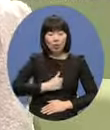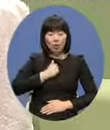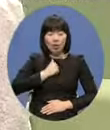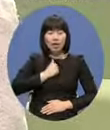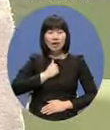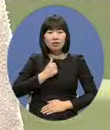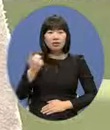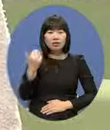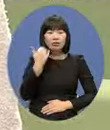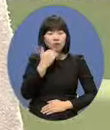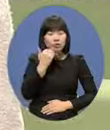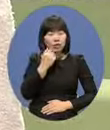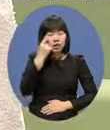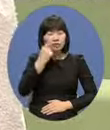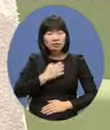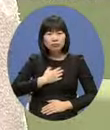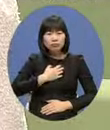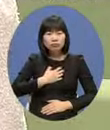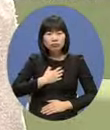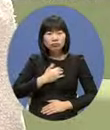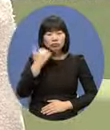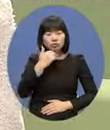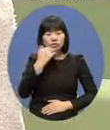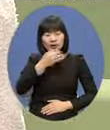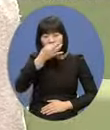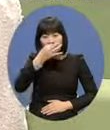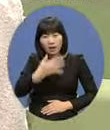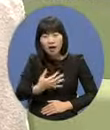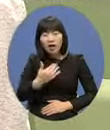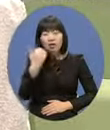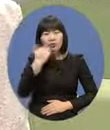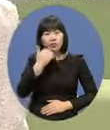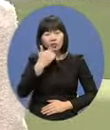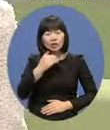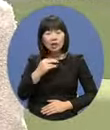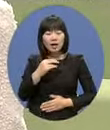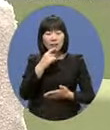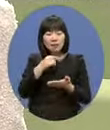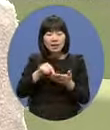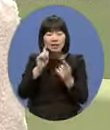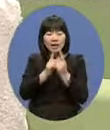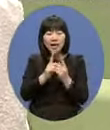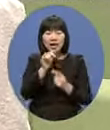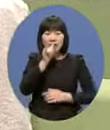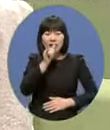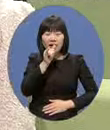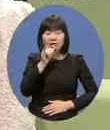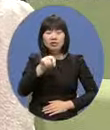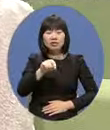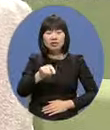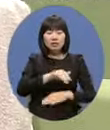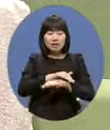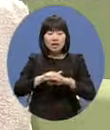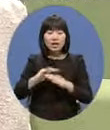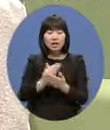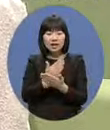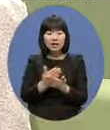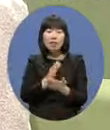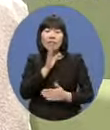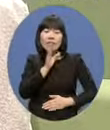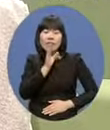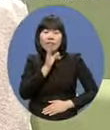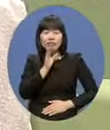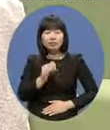났고 누가 슬프고 누가 힘들어지고 누가 피해를 입었는지 그거를 잘 가려야 되는 거예요